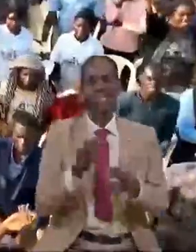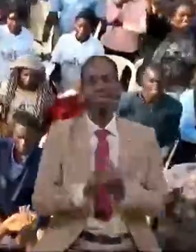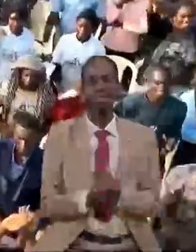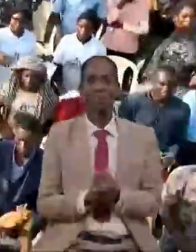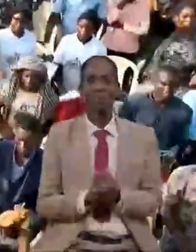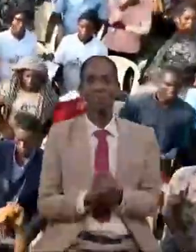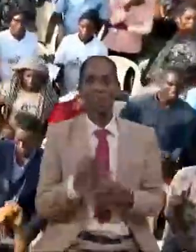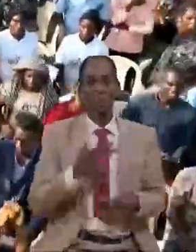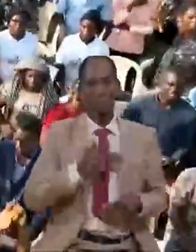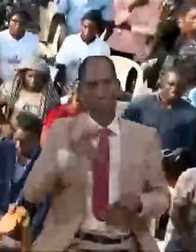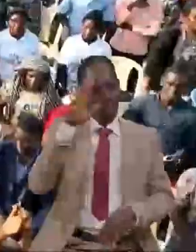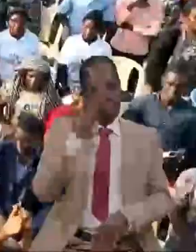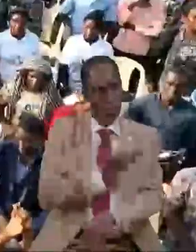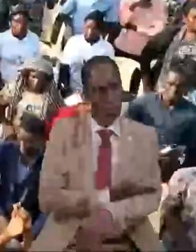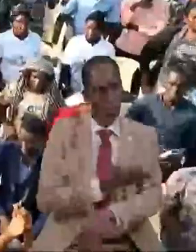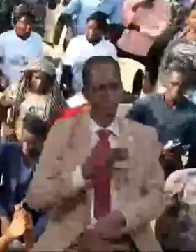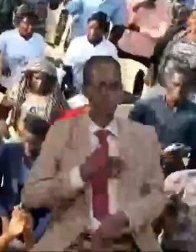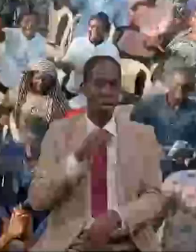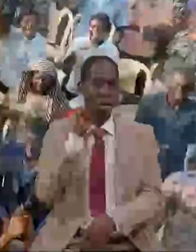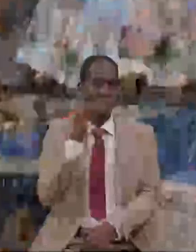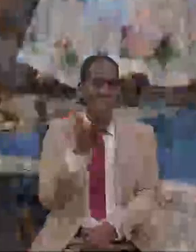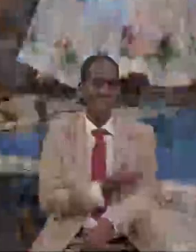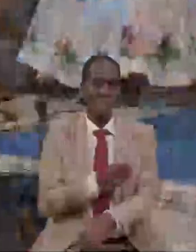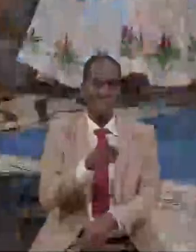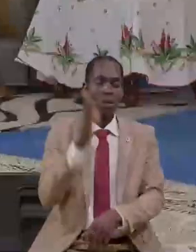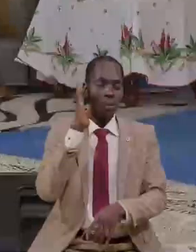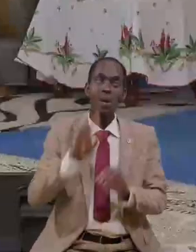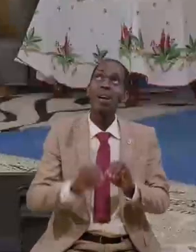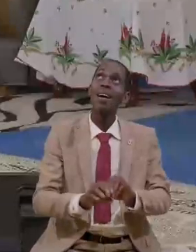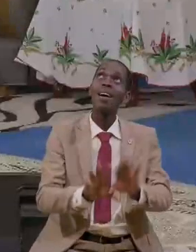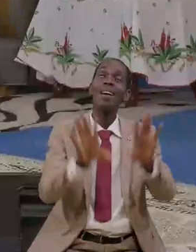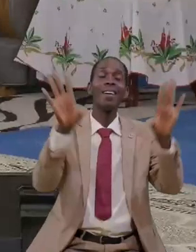Mon fils, ma fille là-bas, tu vas briller.